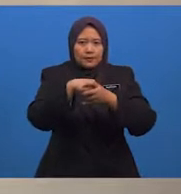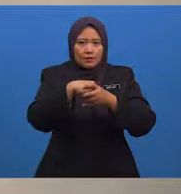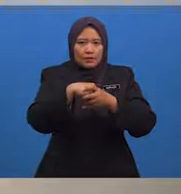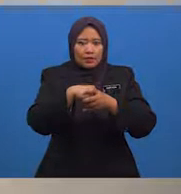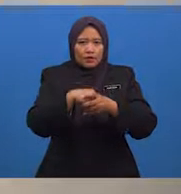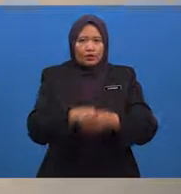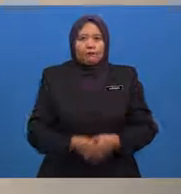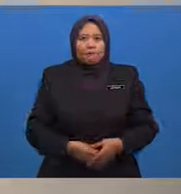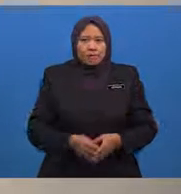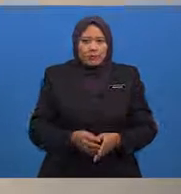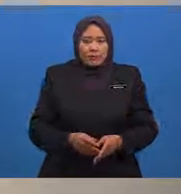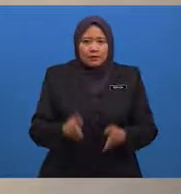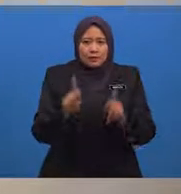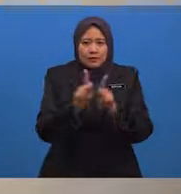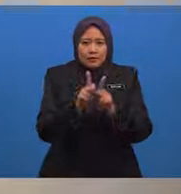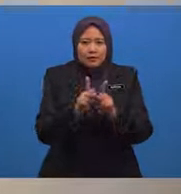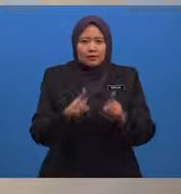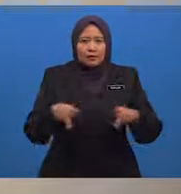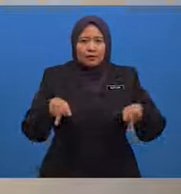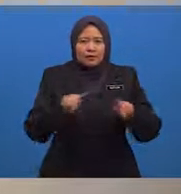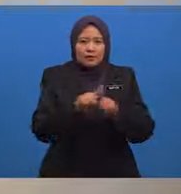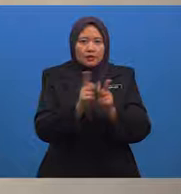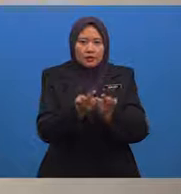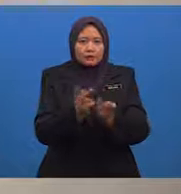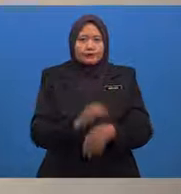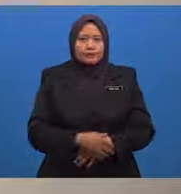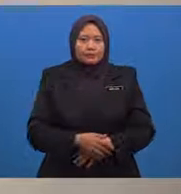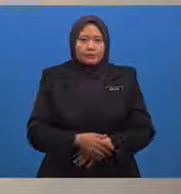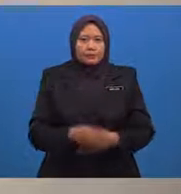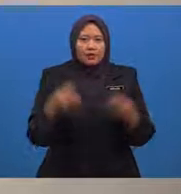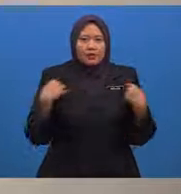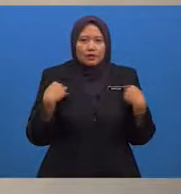Terdapat satu tema sahaja dalam sebuah karya.